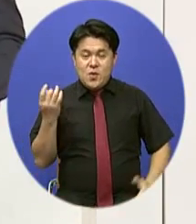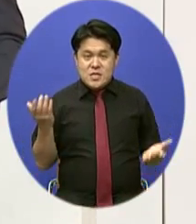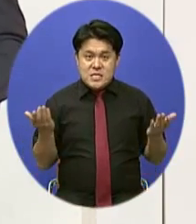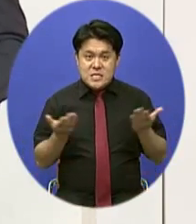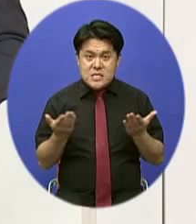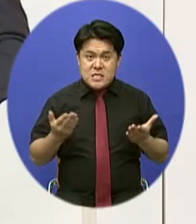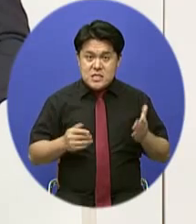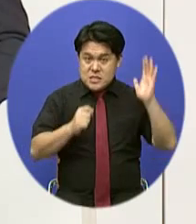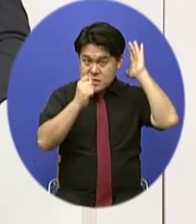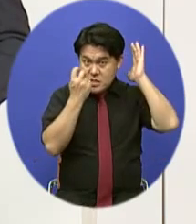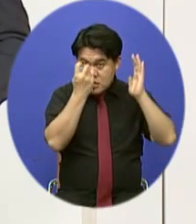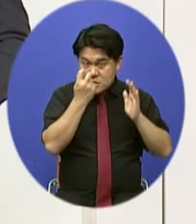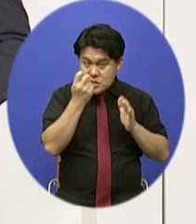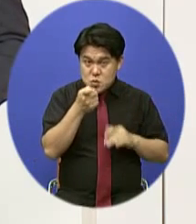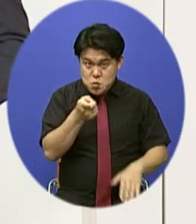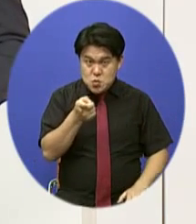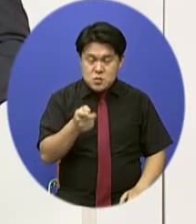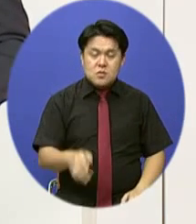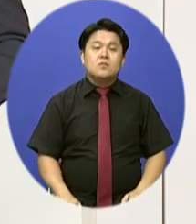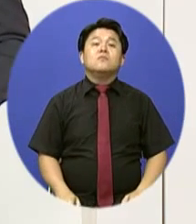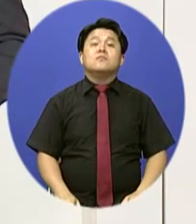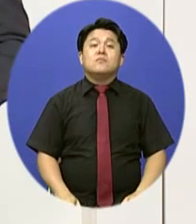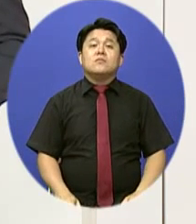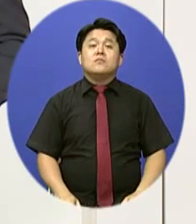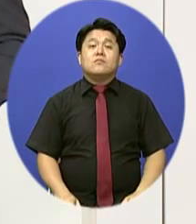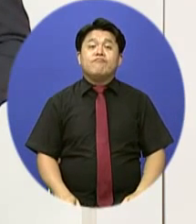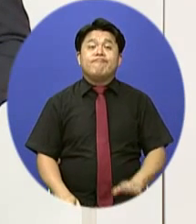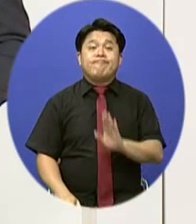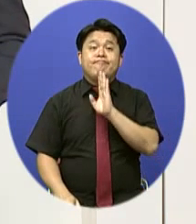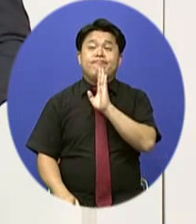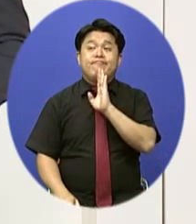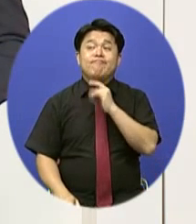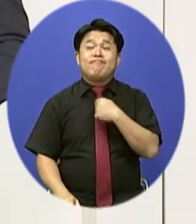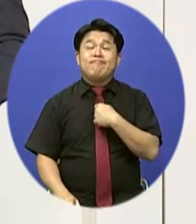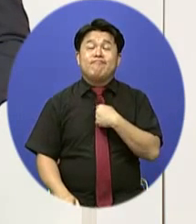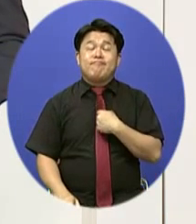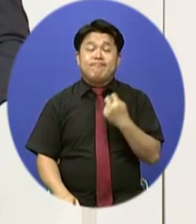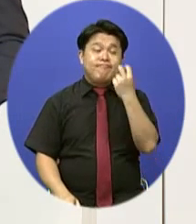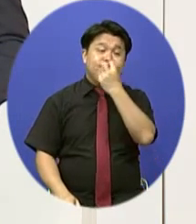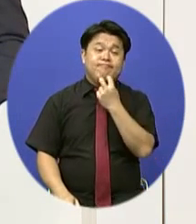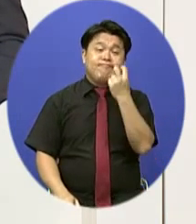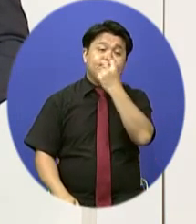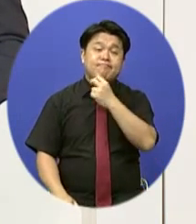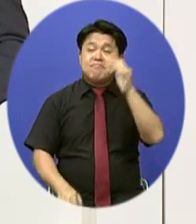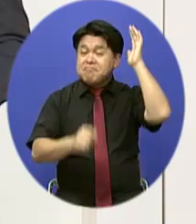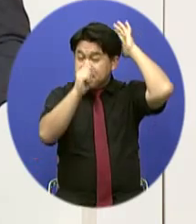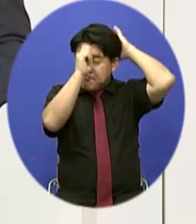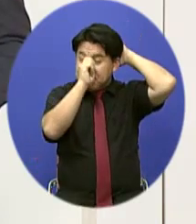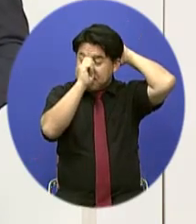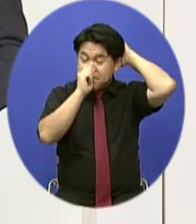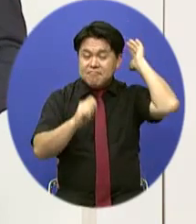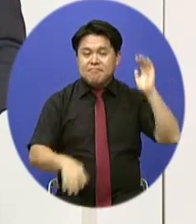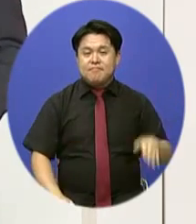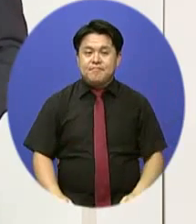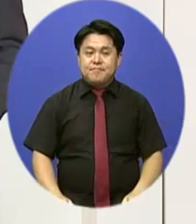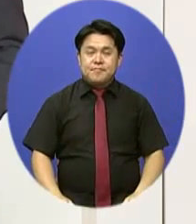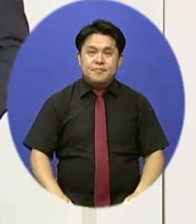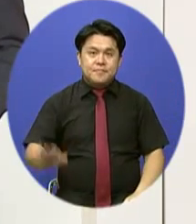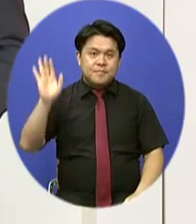계시다고요? 네. 네. 그 하고 있어요. 네, 앞으로 이제 추석이.